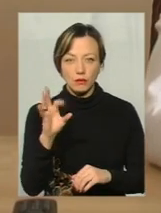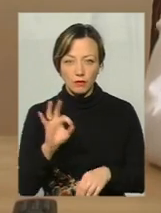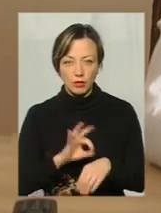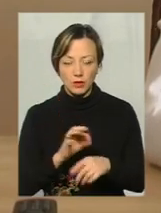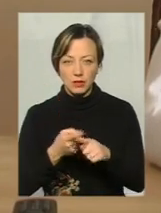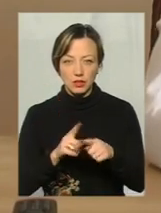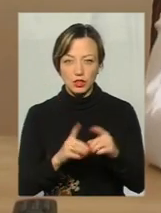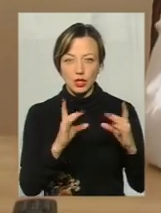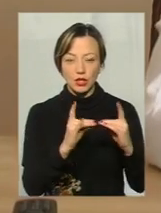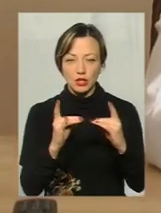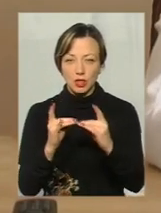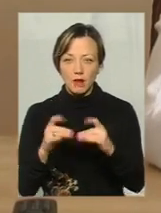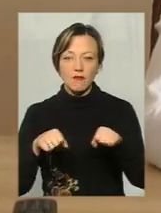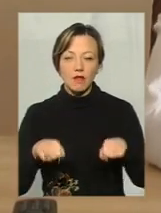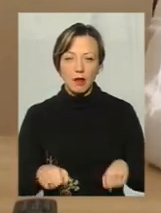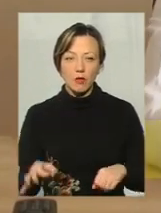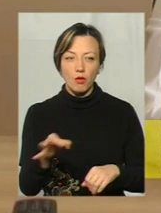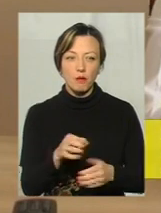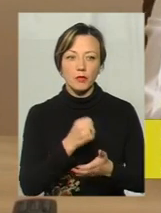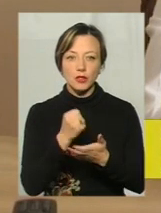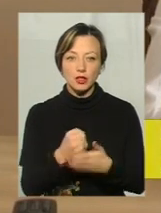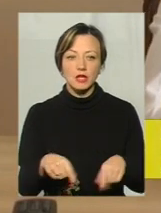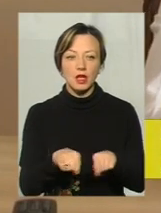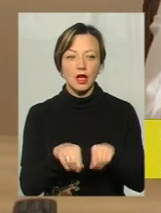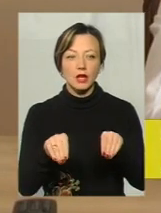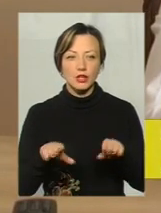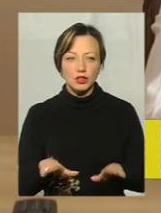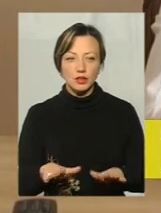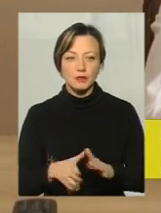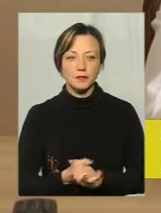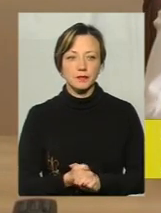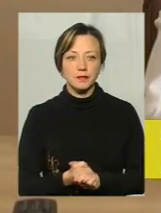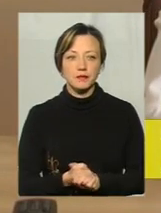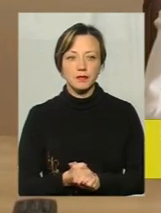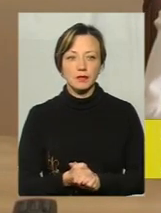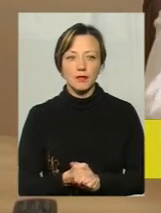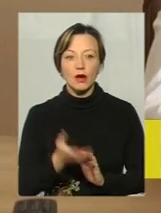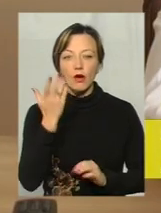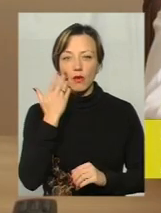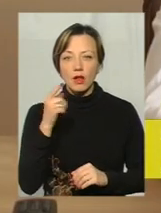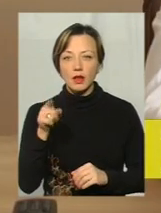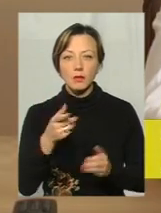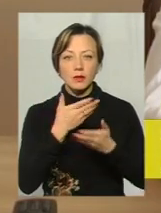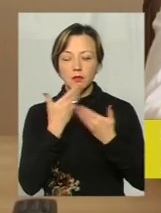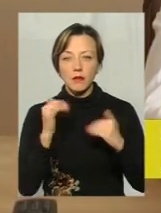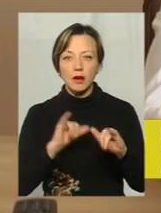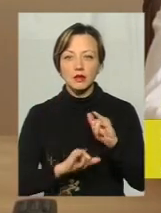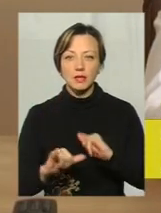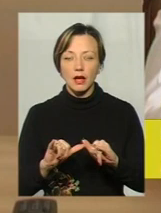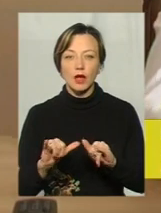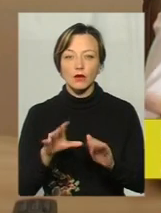ці ліжка, влада області прийняла б таке рішення – да, розмістити. Коли там немає де